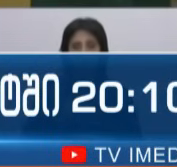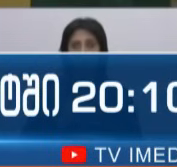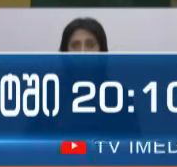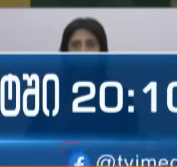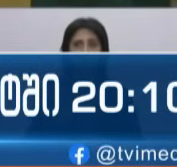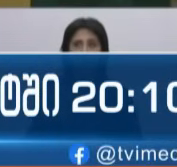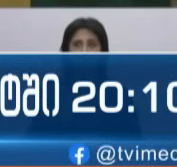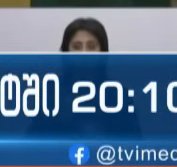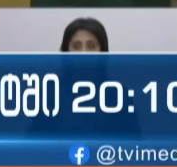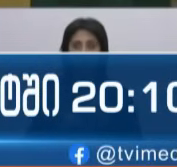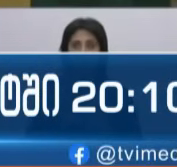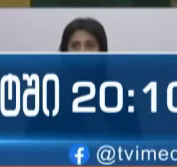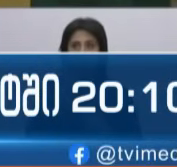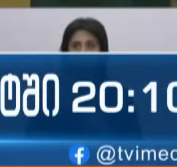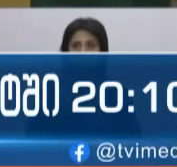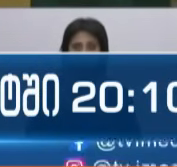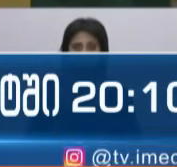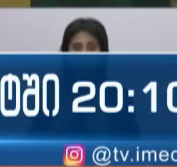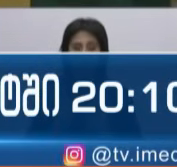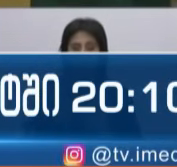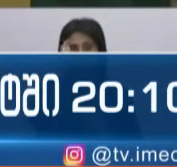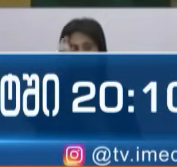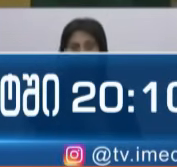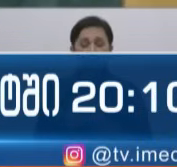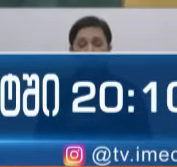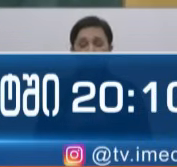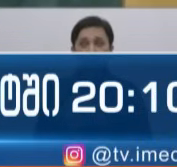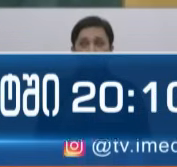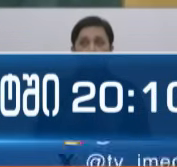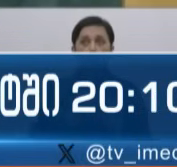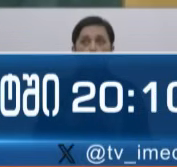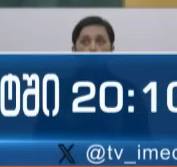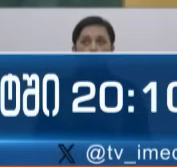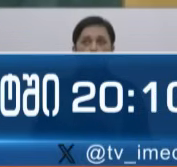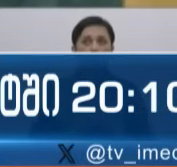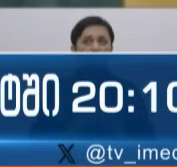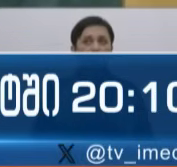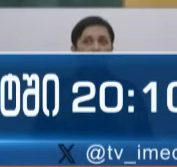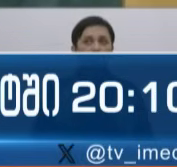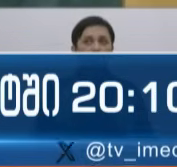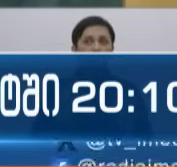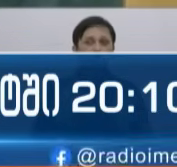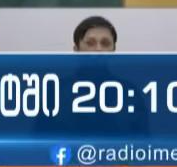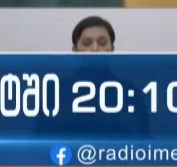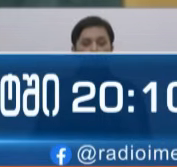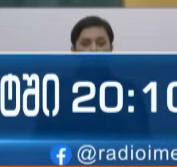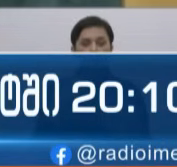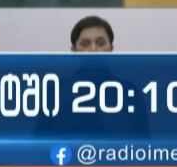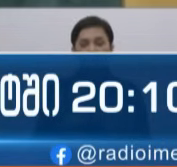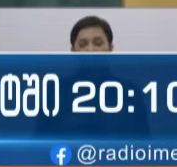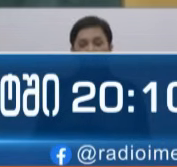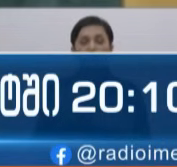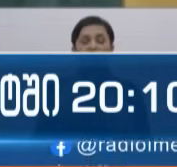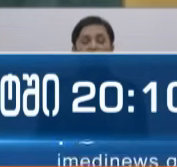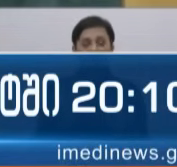რომ ყველა ნაბიჯი იქნებოდა სწორი და სახელმწიფოებრივ ინტერესებში. ოპოზიციამ განსაკუთრებით ამოიღო მიზანში დიასპორა.